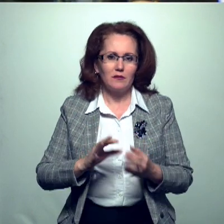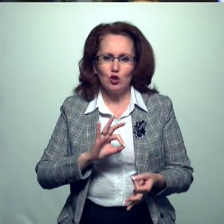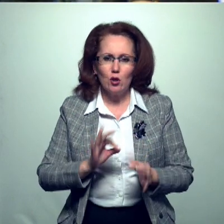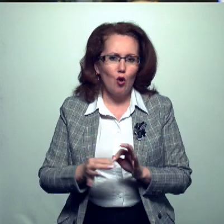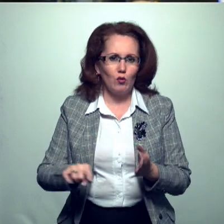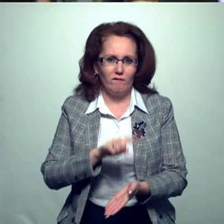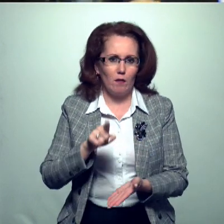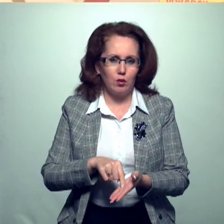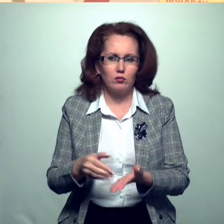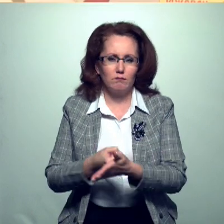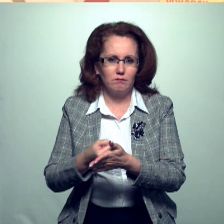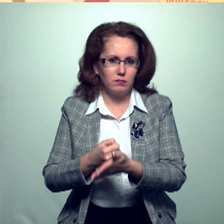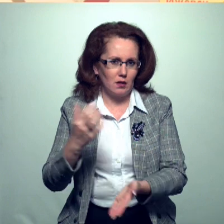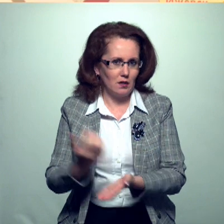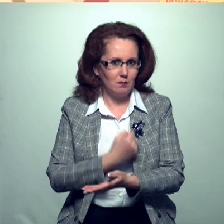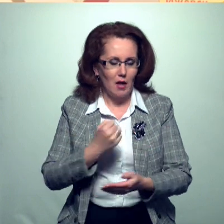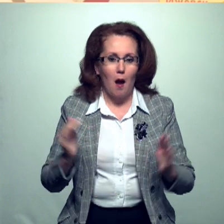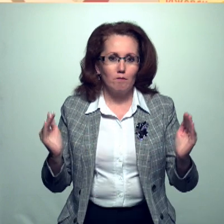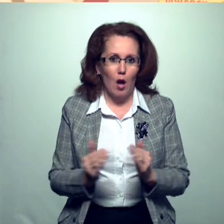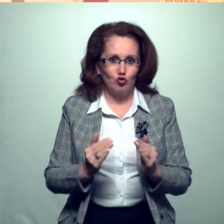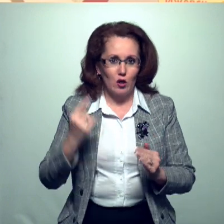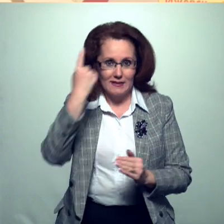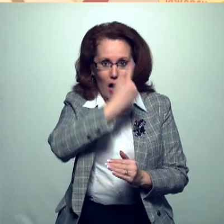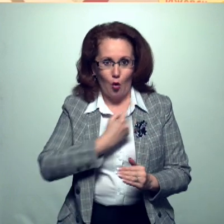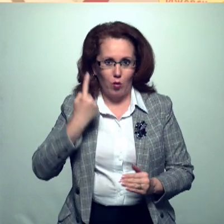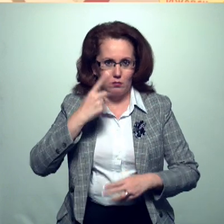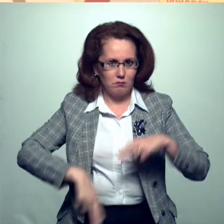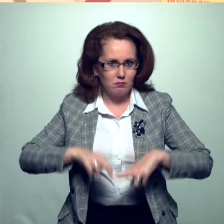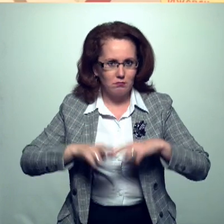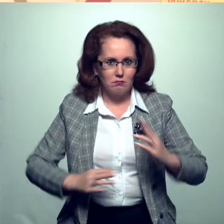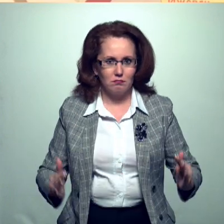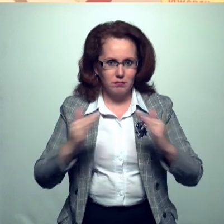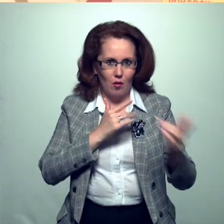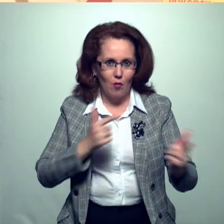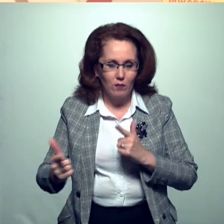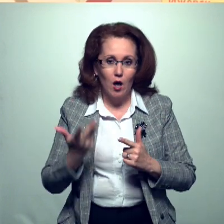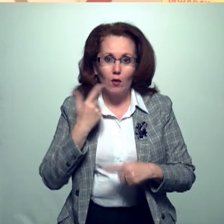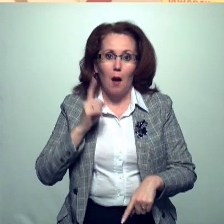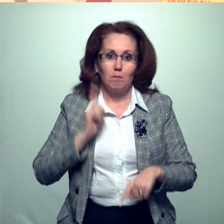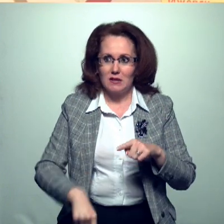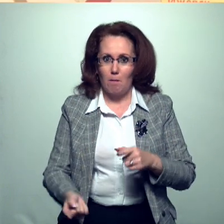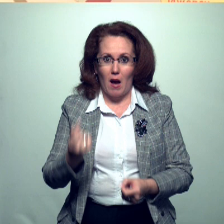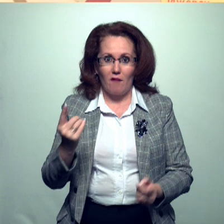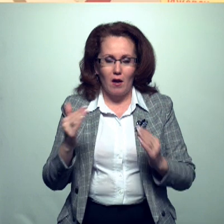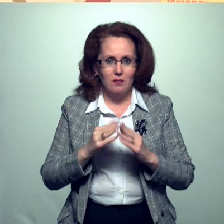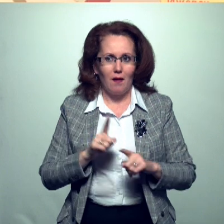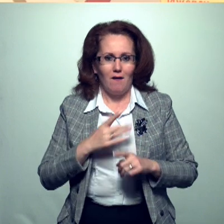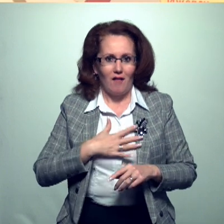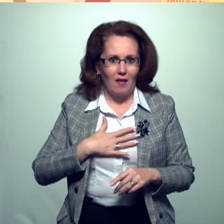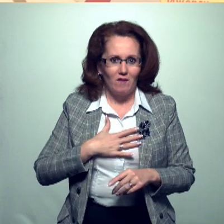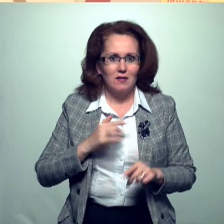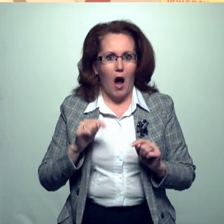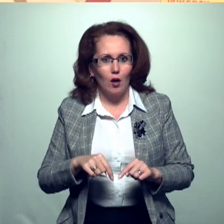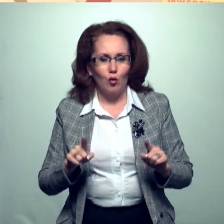сложный вопрос решить. Меньше чем за год ее построили. И вот когда такие объекты очень быстро появляются, начинаешь волноваться о том,